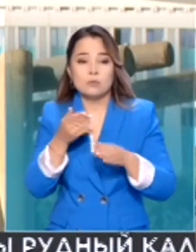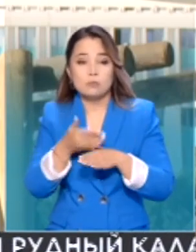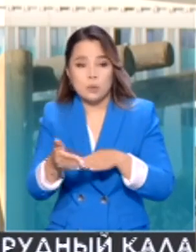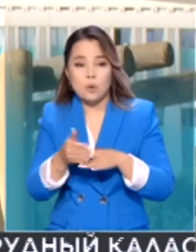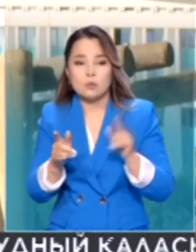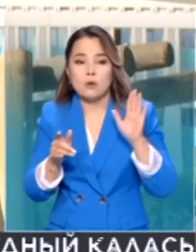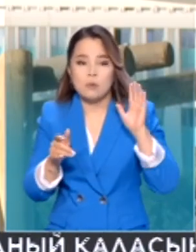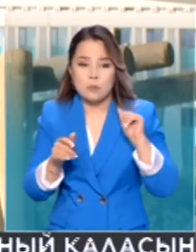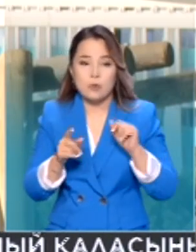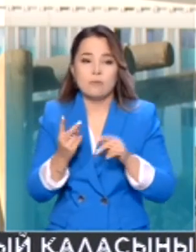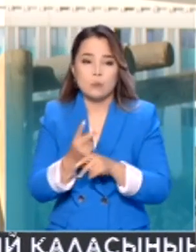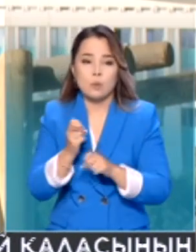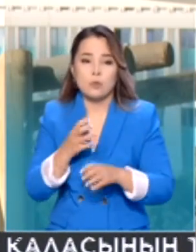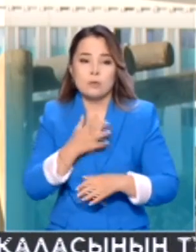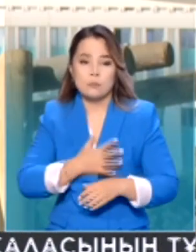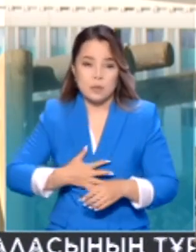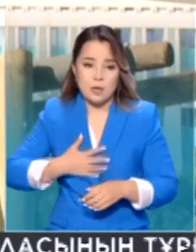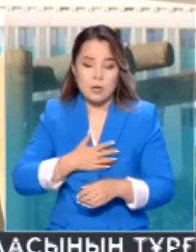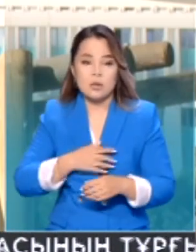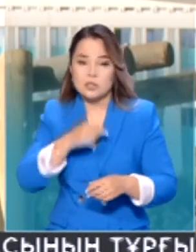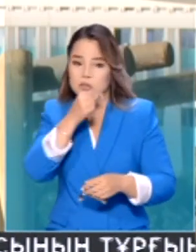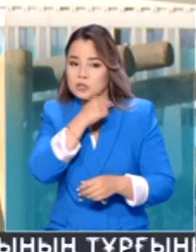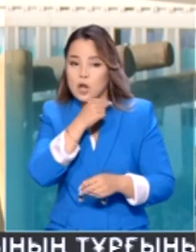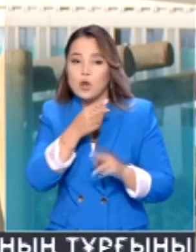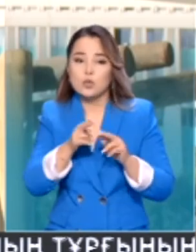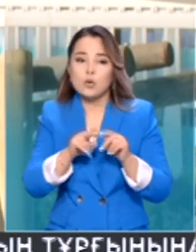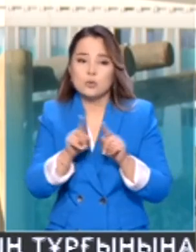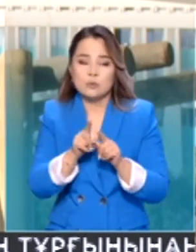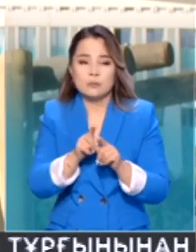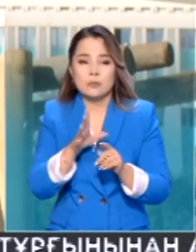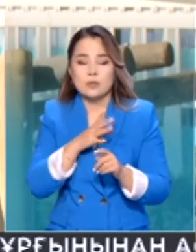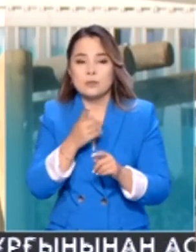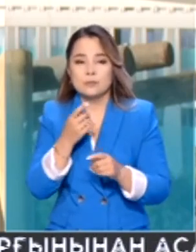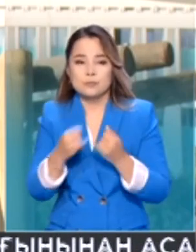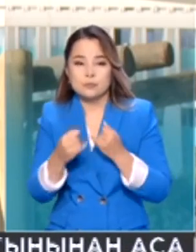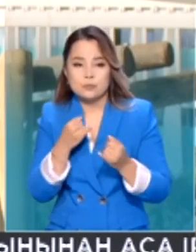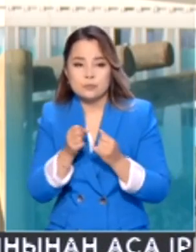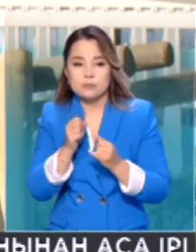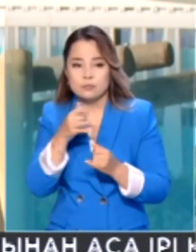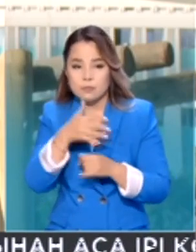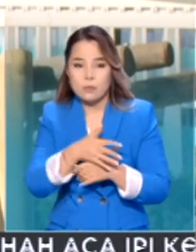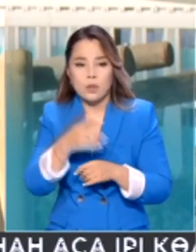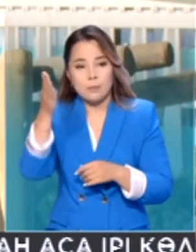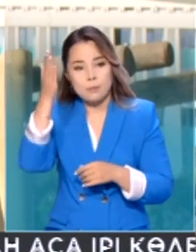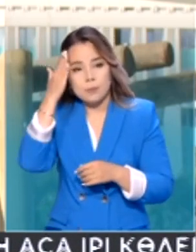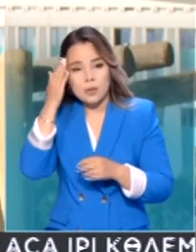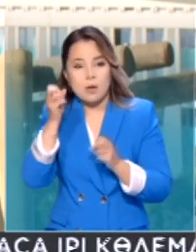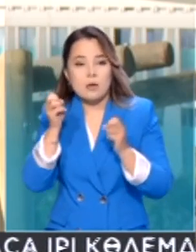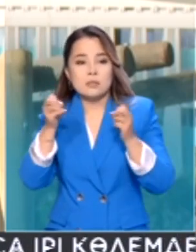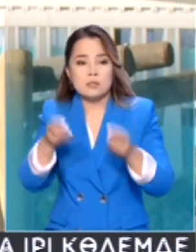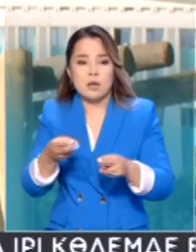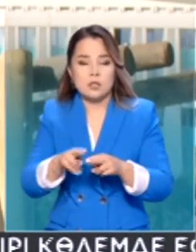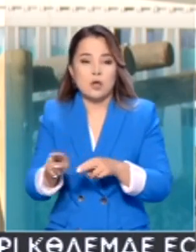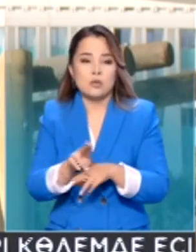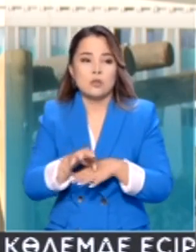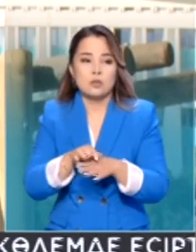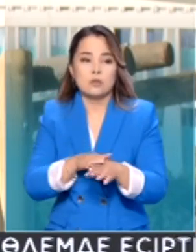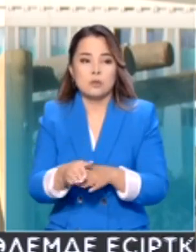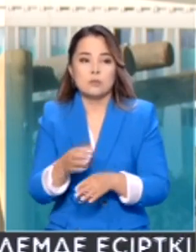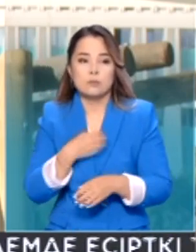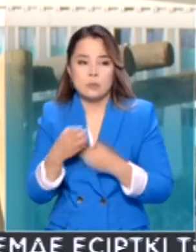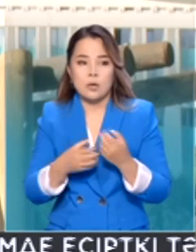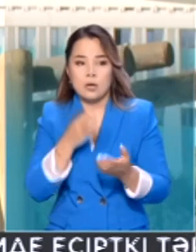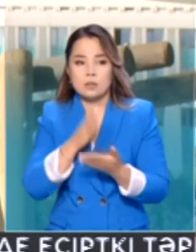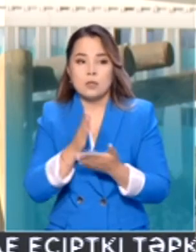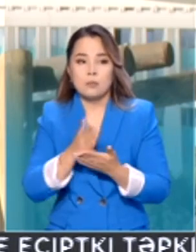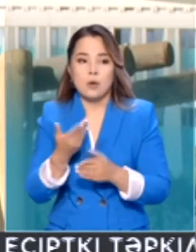нәрсе дүние бар. Мысалға ірін ішіне толып кетіп, ары қарай миға кетіп қалып атса, ол, яғни оны ары қарай айтқым деген медицина